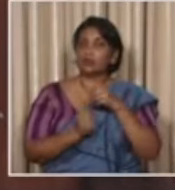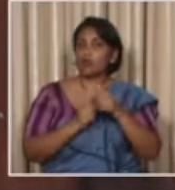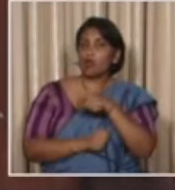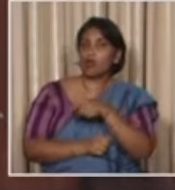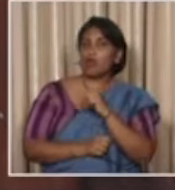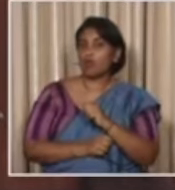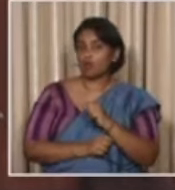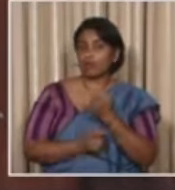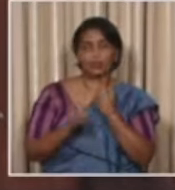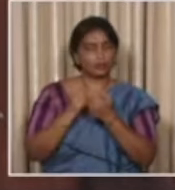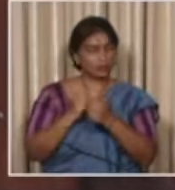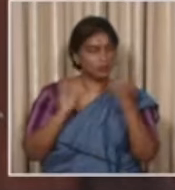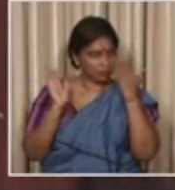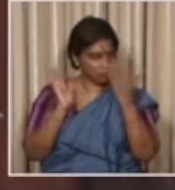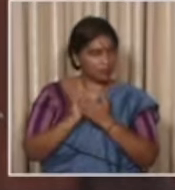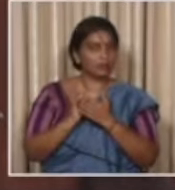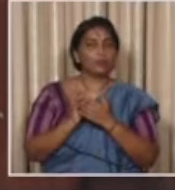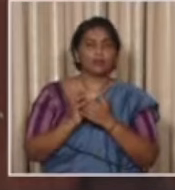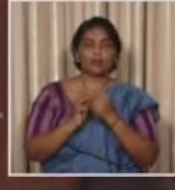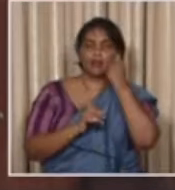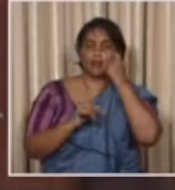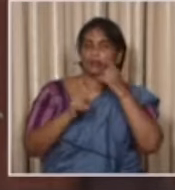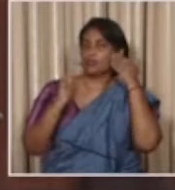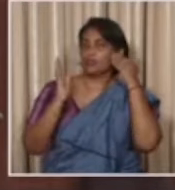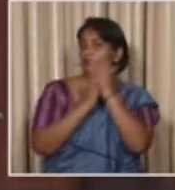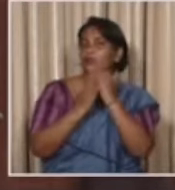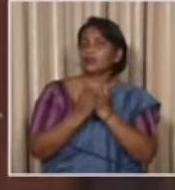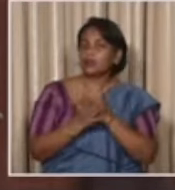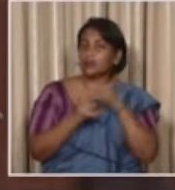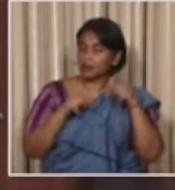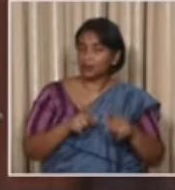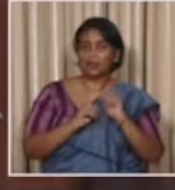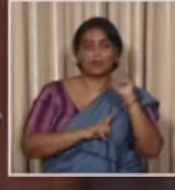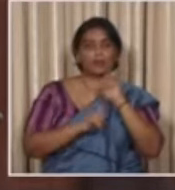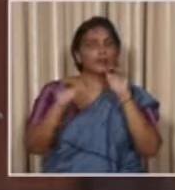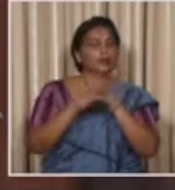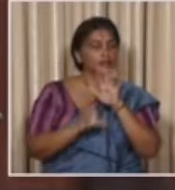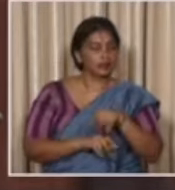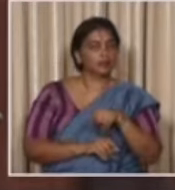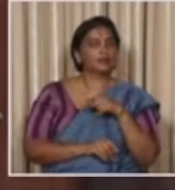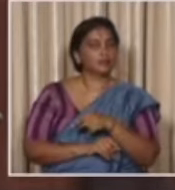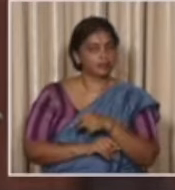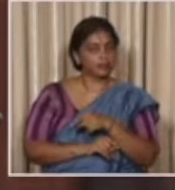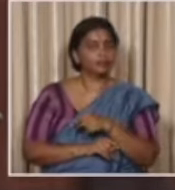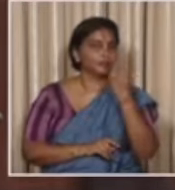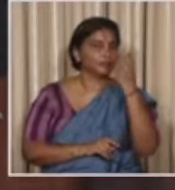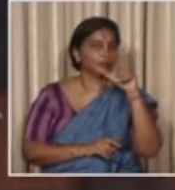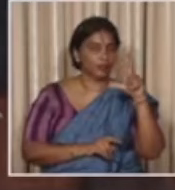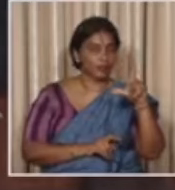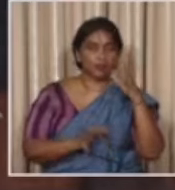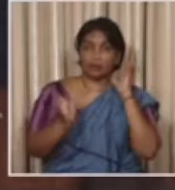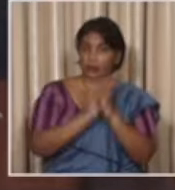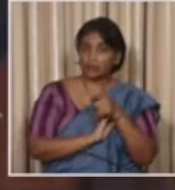කවුද? මේවල් පිළිබඳ පරීක්ෂණයක් වෙලා නැහැ. මේවා පිළිබඳ චෝදනාවට ලක් වෙන කට්ටිය අද මේ පාර්ලිමේන්තුවේදීත් ඉන්නවා. එතකොට මේ 2007 පැහැරගෙන